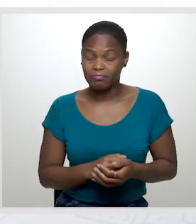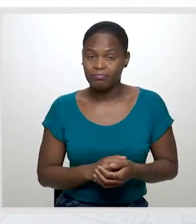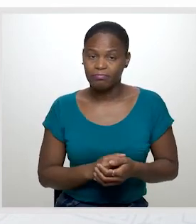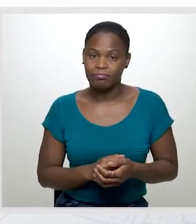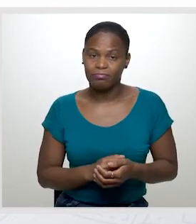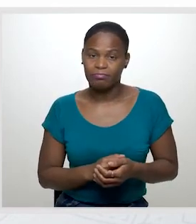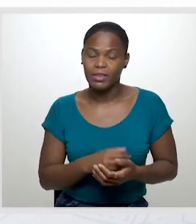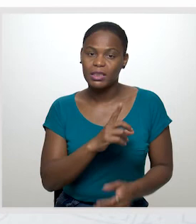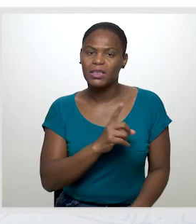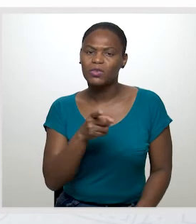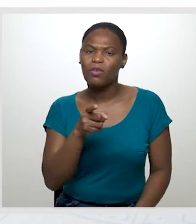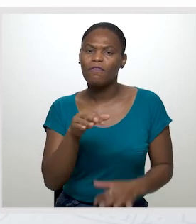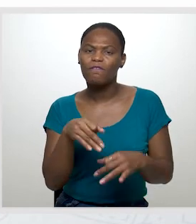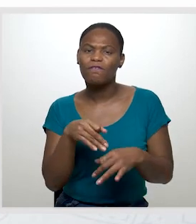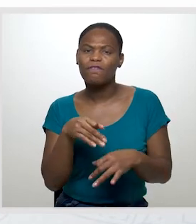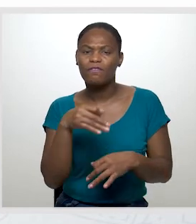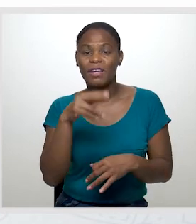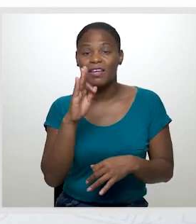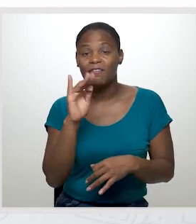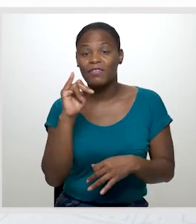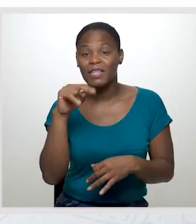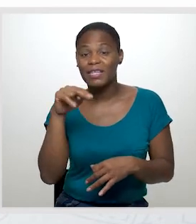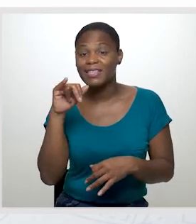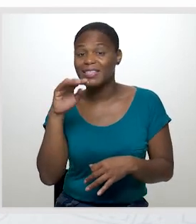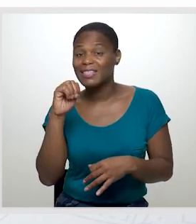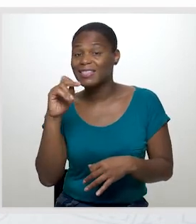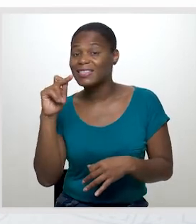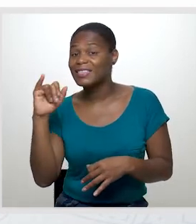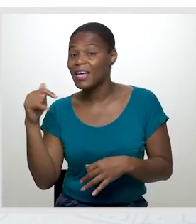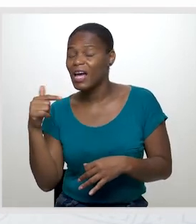6, Vous finissez à quelle heure?